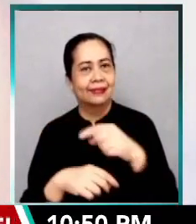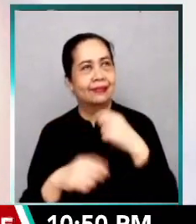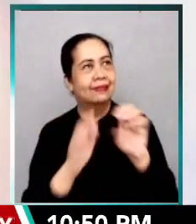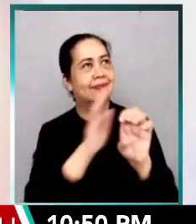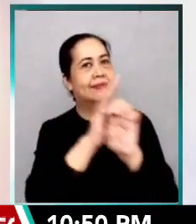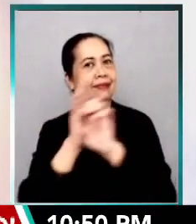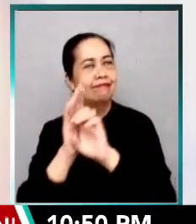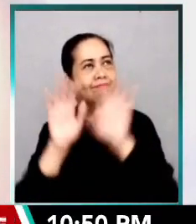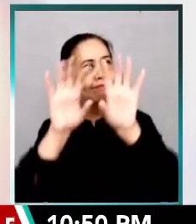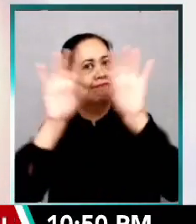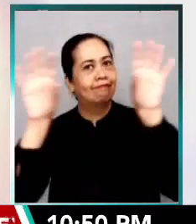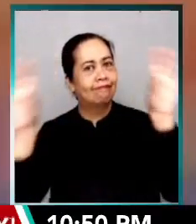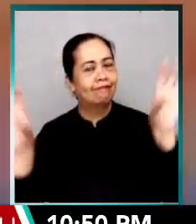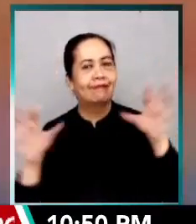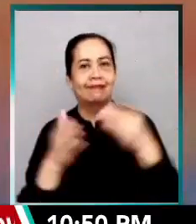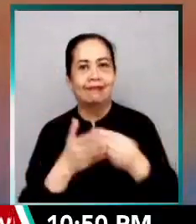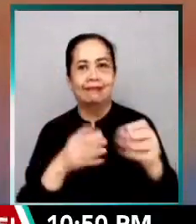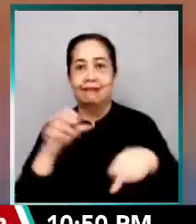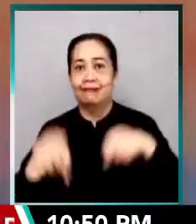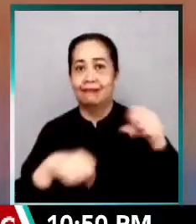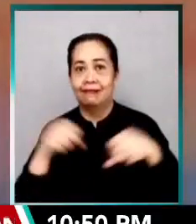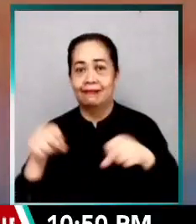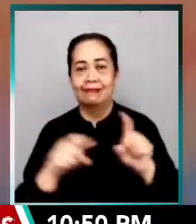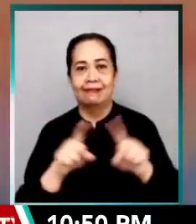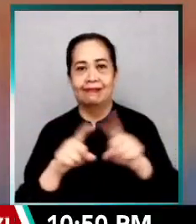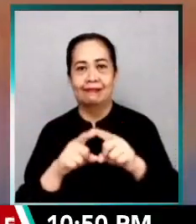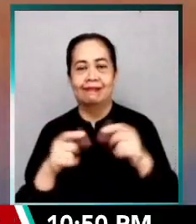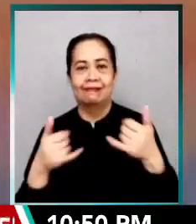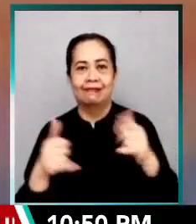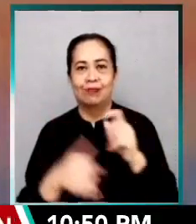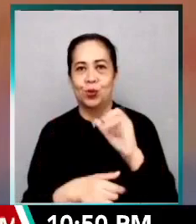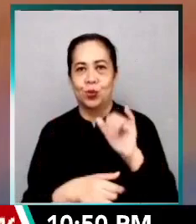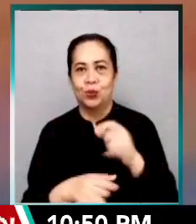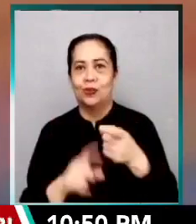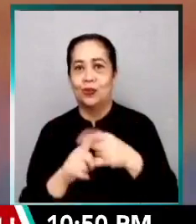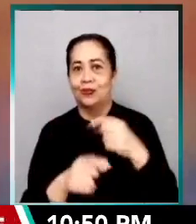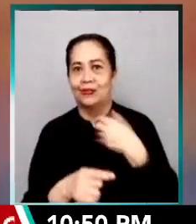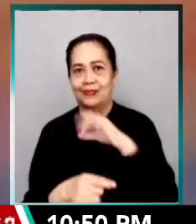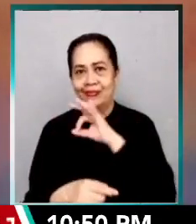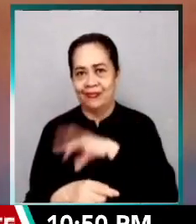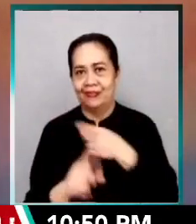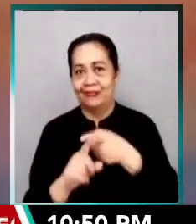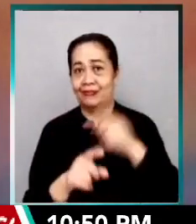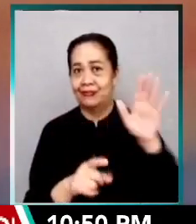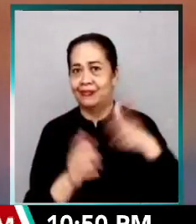Nakabili na raw ng bike at mga laruan si Chloe mula sa kita sa kanyang paintings.